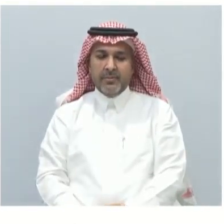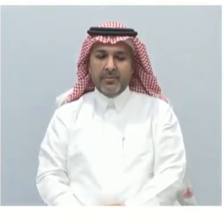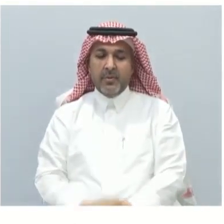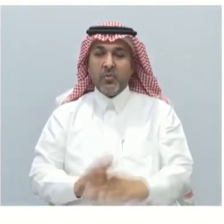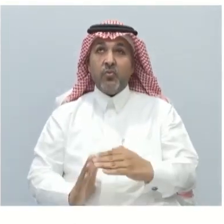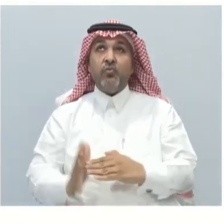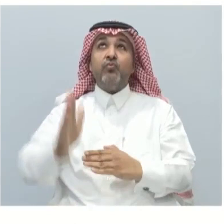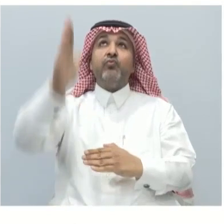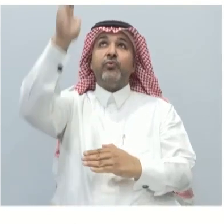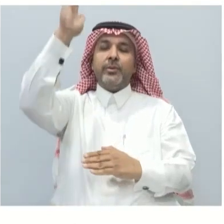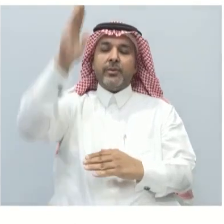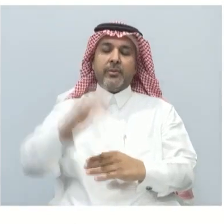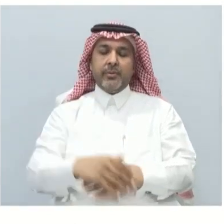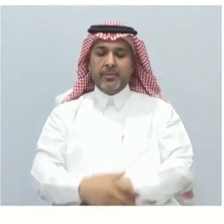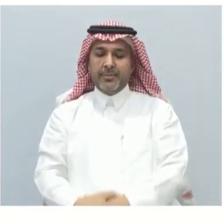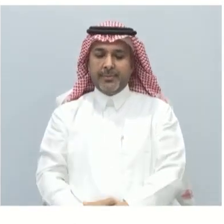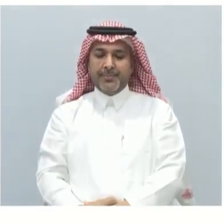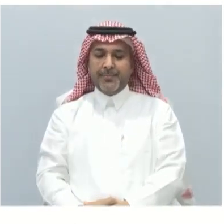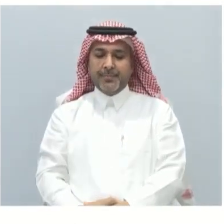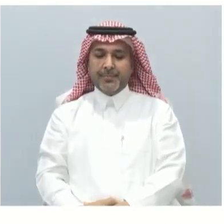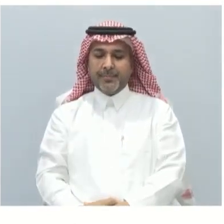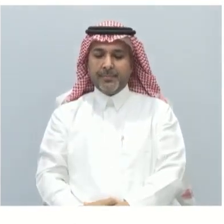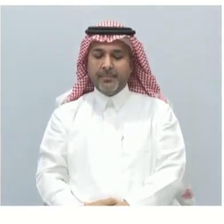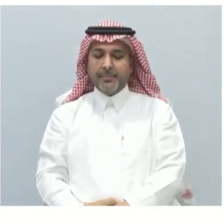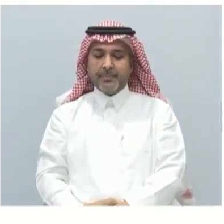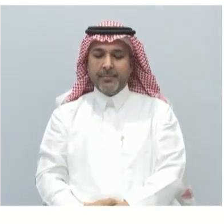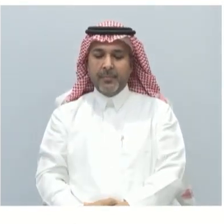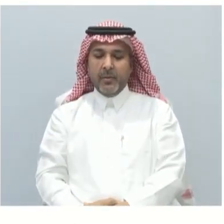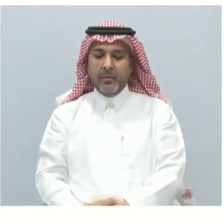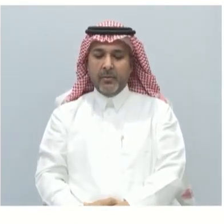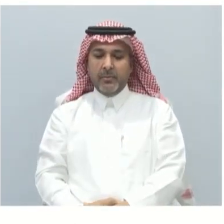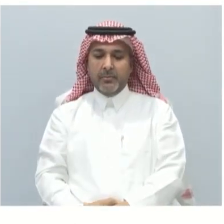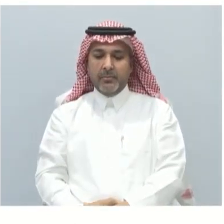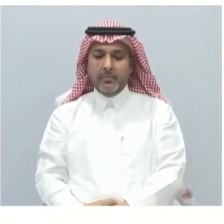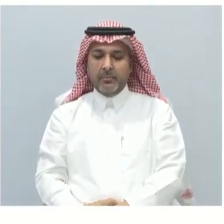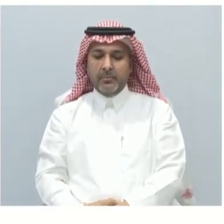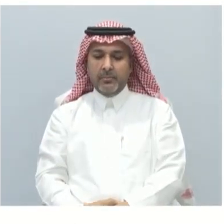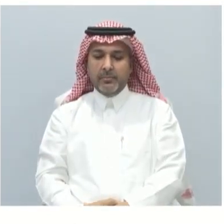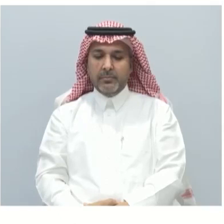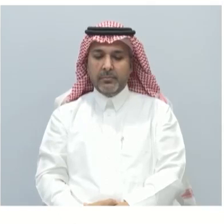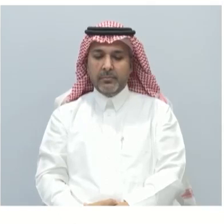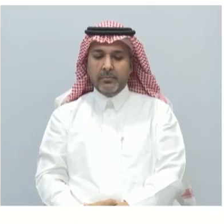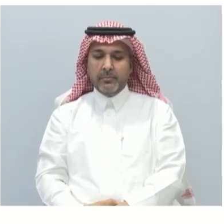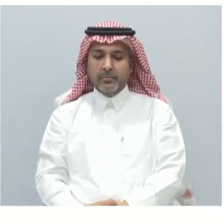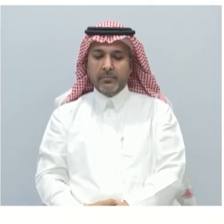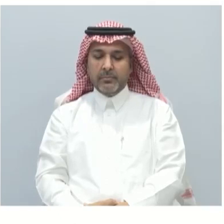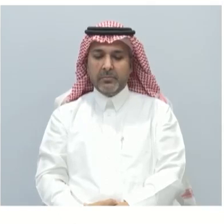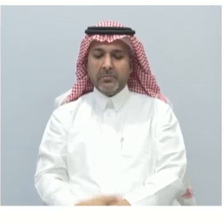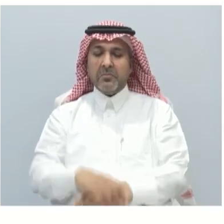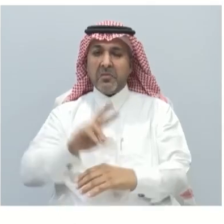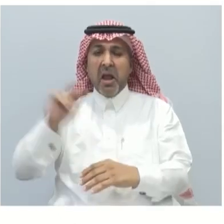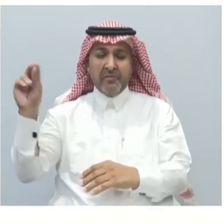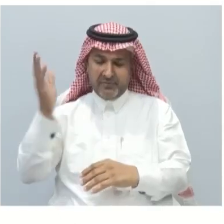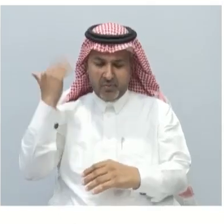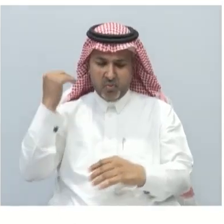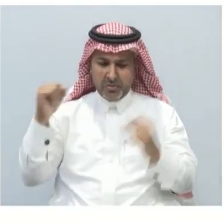هذه تذهب الى الاعلى بشكل متسارع جدا طيب من حيث الخصائص هل في فرق بينها وبين السؤال اللي قبل لا